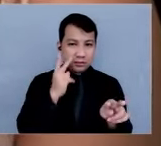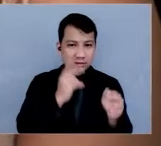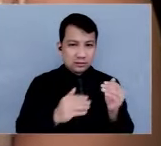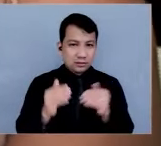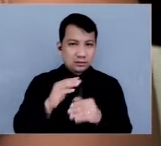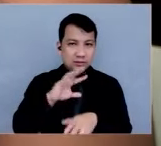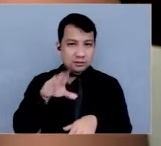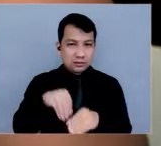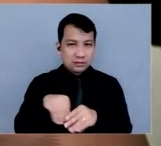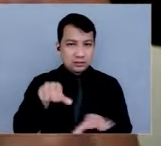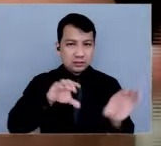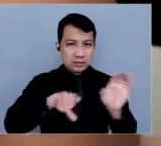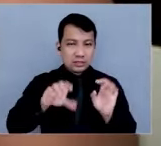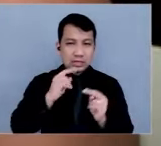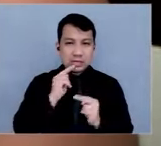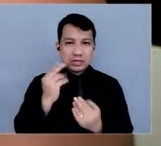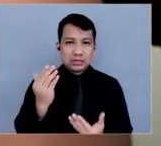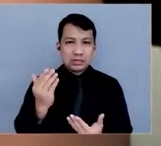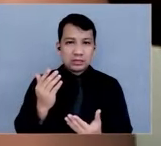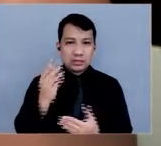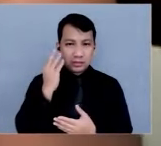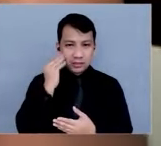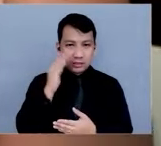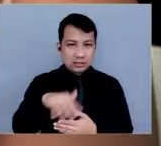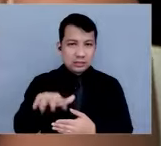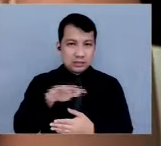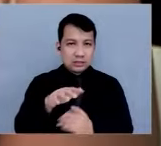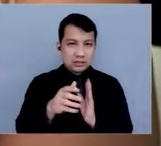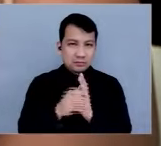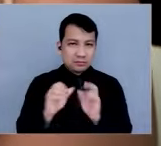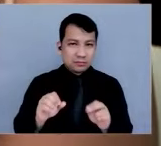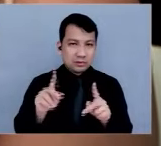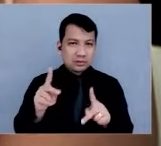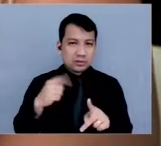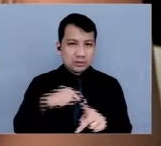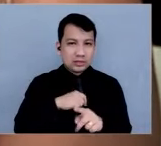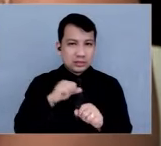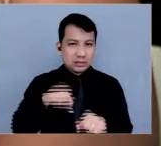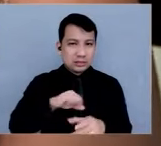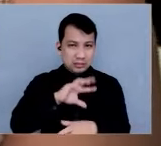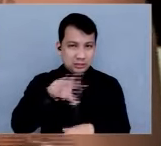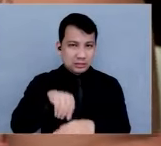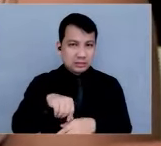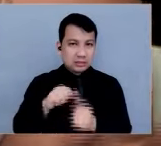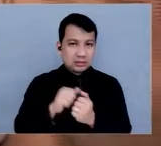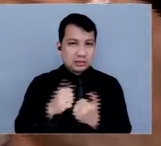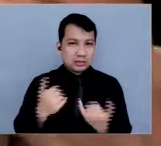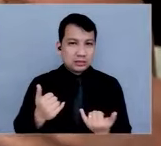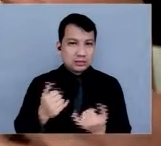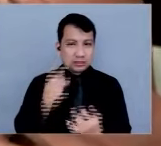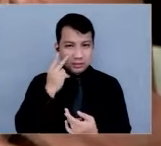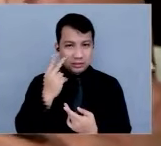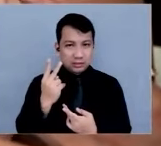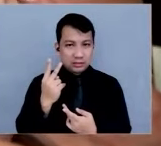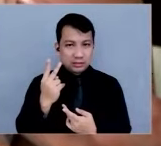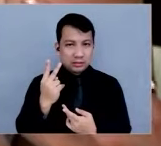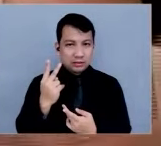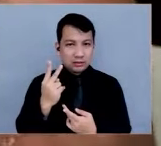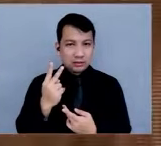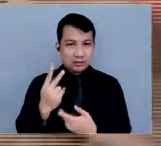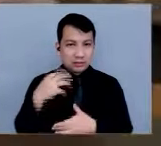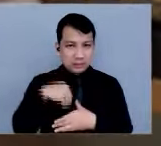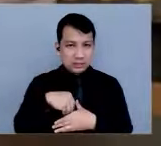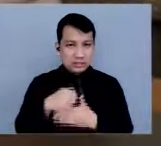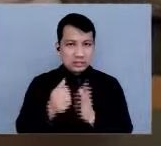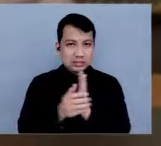ng showbiz para maka-explore kung may mga ibang opportunities na pwede ako mapasukan to see kung may mga hidden talents ba ako sa sarili